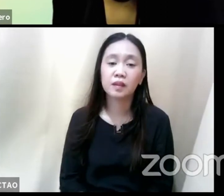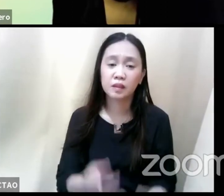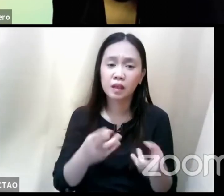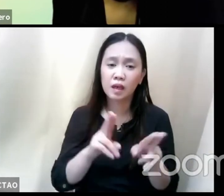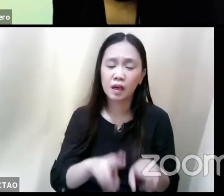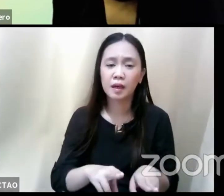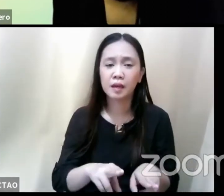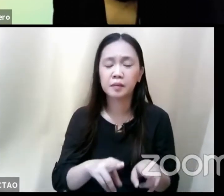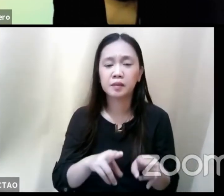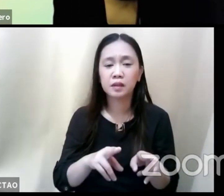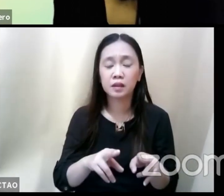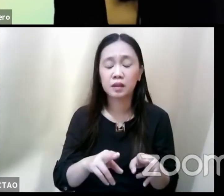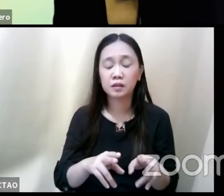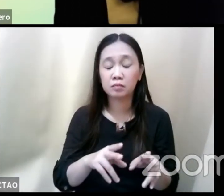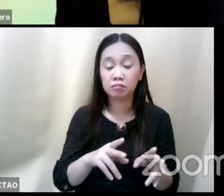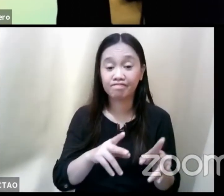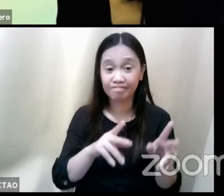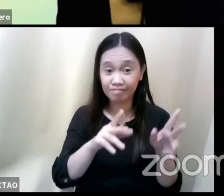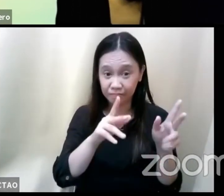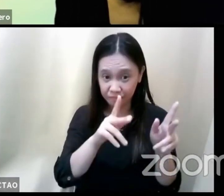person who uses wheelchair,